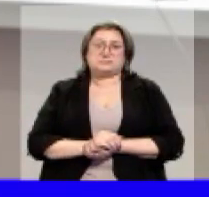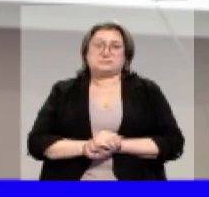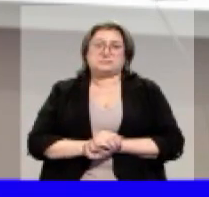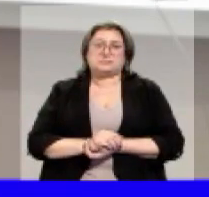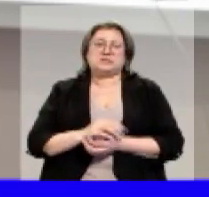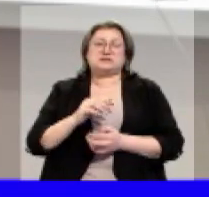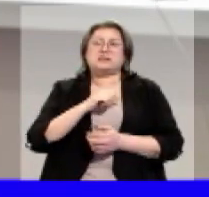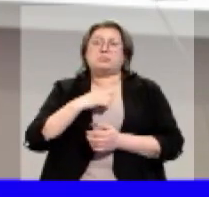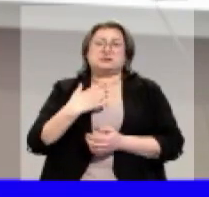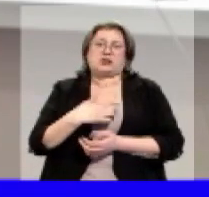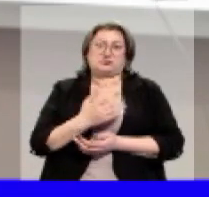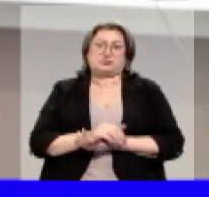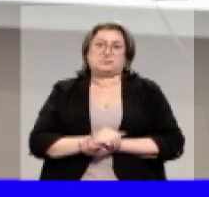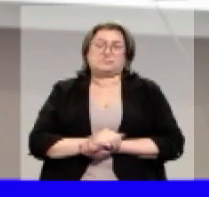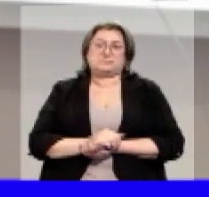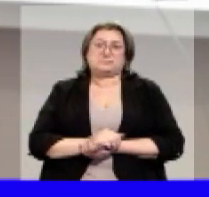хоронить. Это самое страшное.